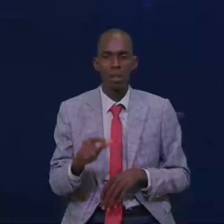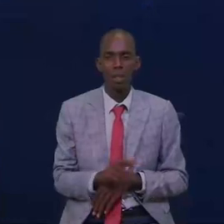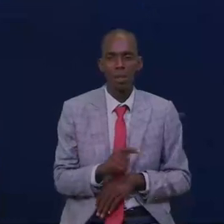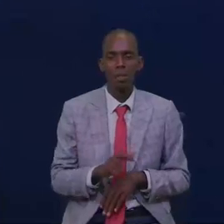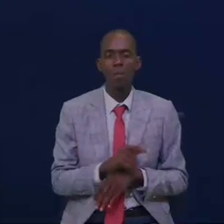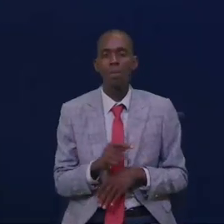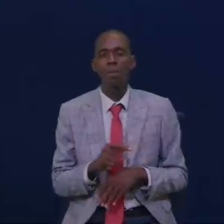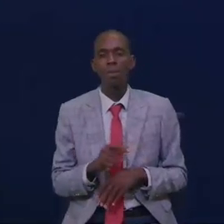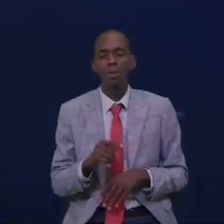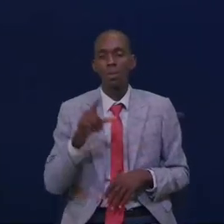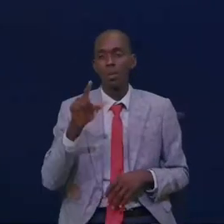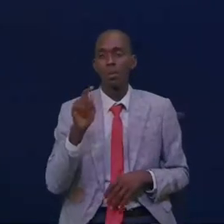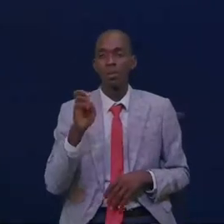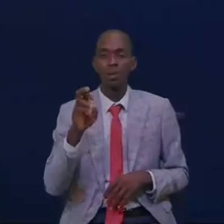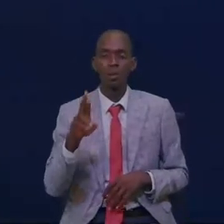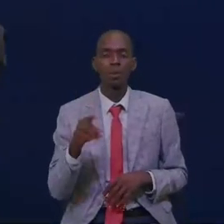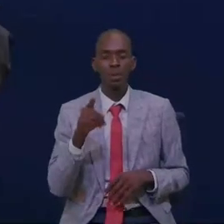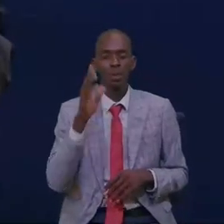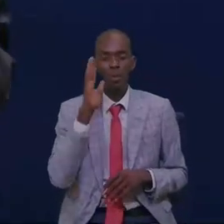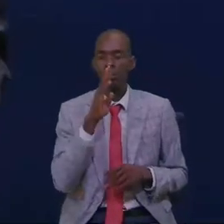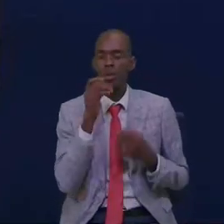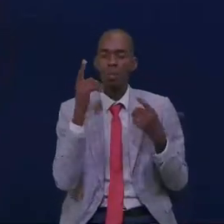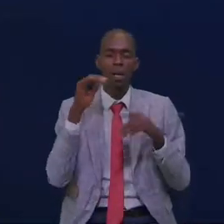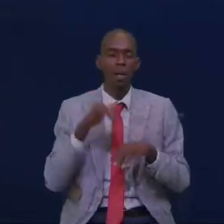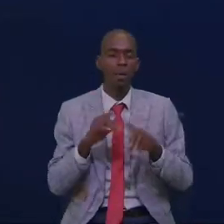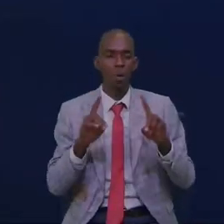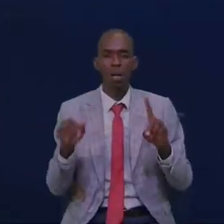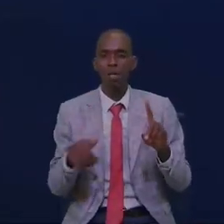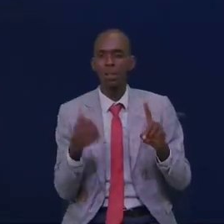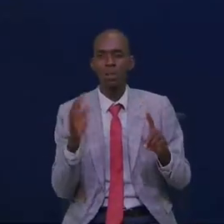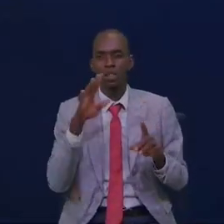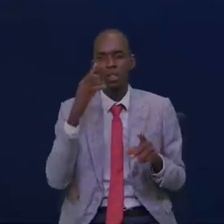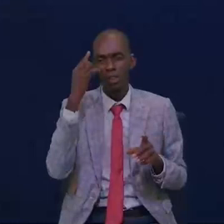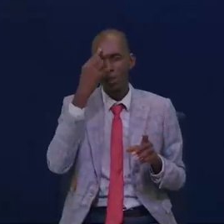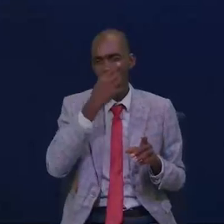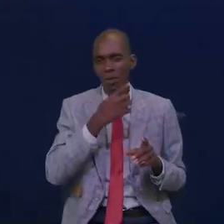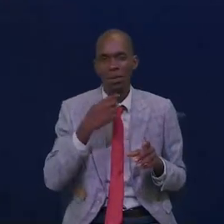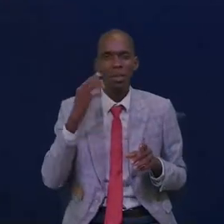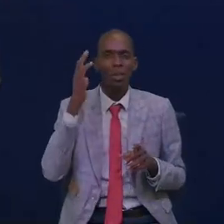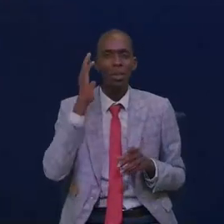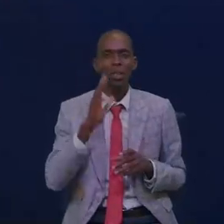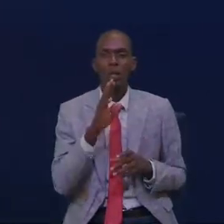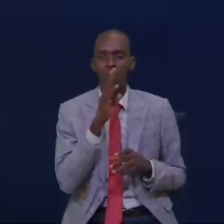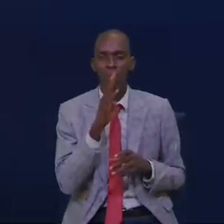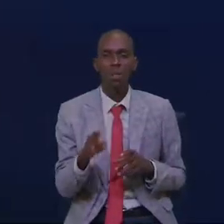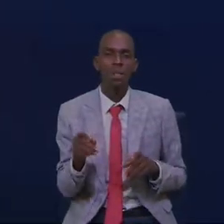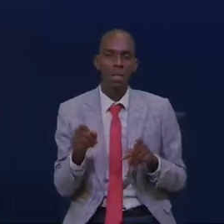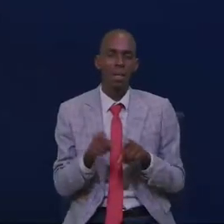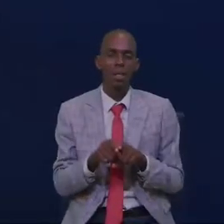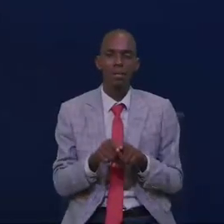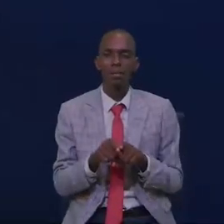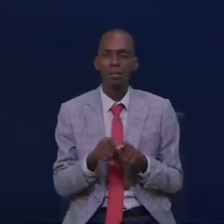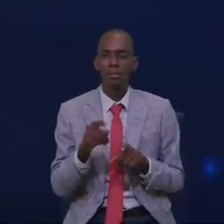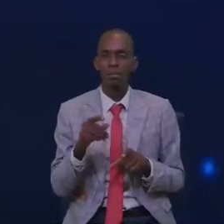uns les autres avec stupeur. Leurs visages sont enflammés. Et le verset